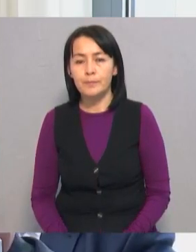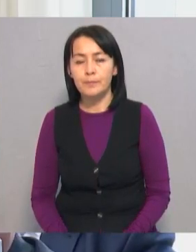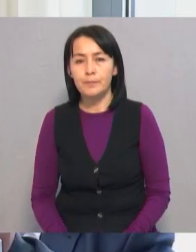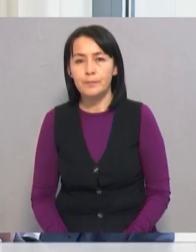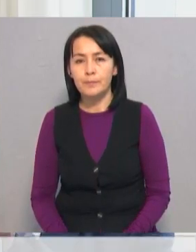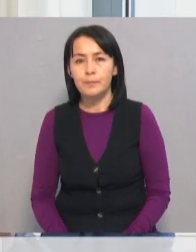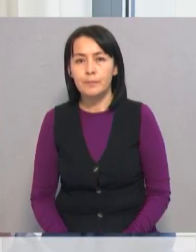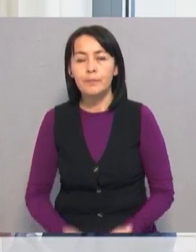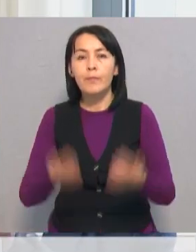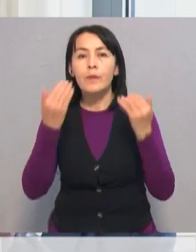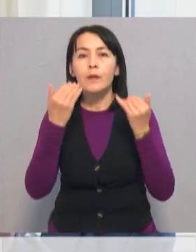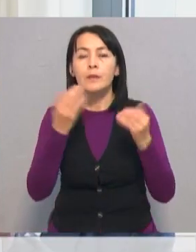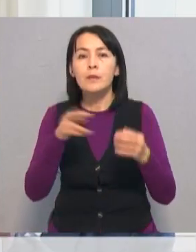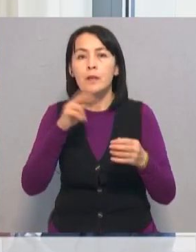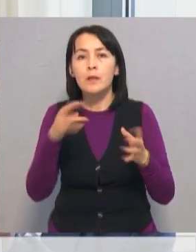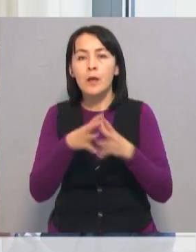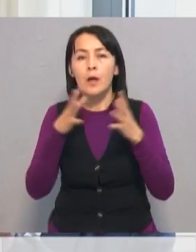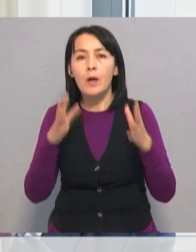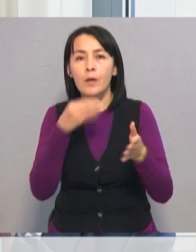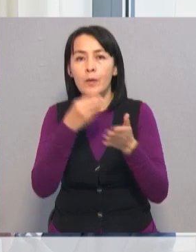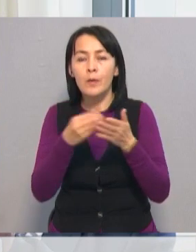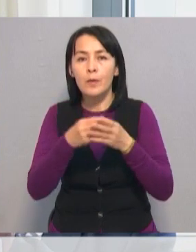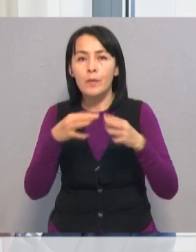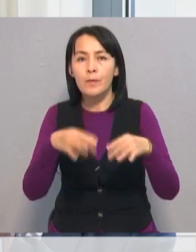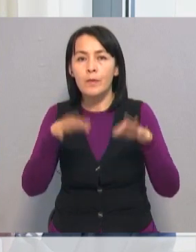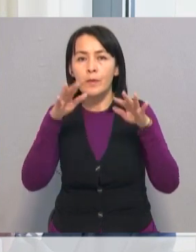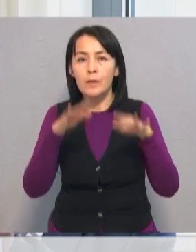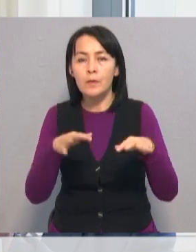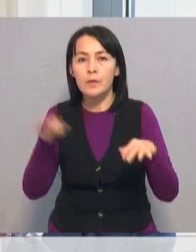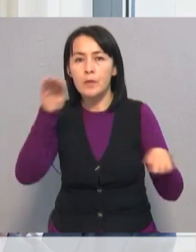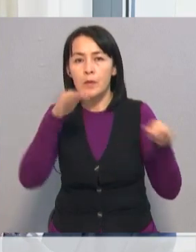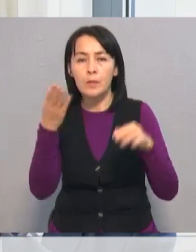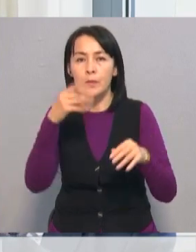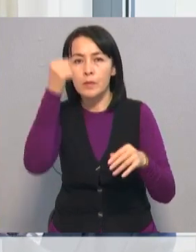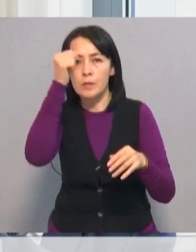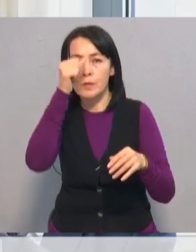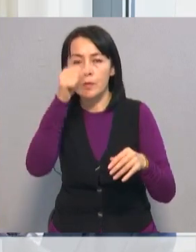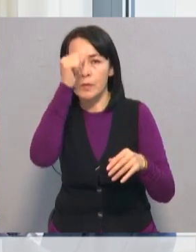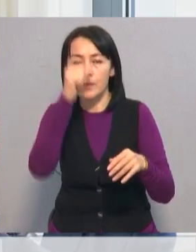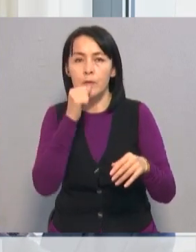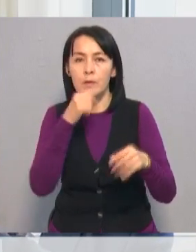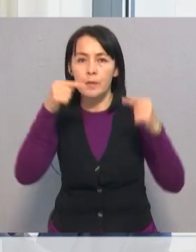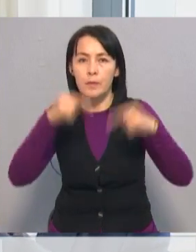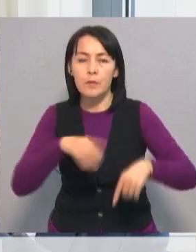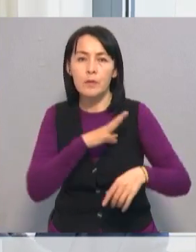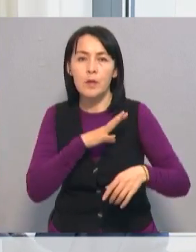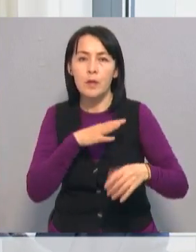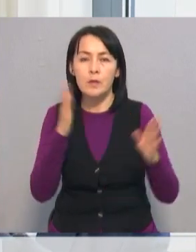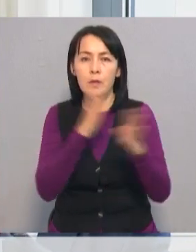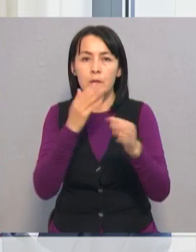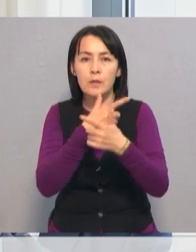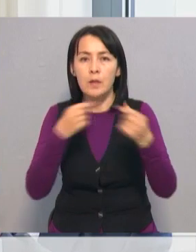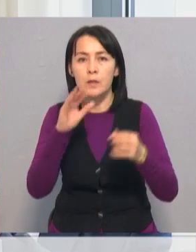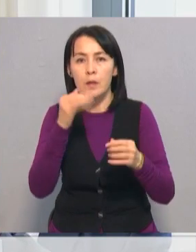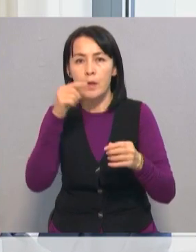городов на январь объём на купленных запасов снега в горах в прошлом месяце был ниже нормы прогноз казгидромет на